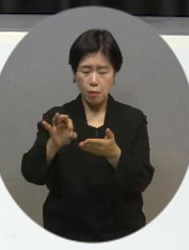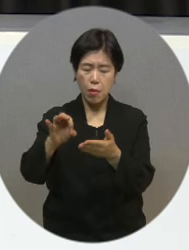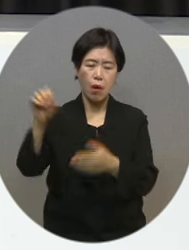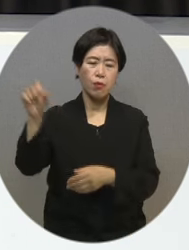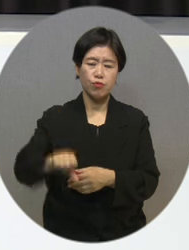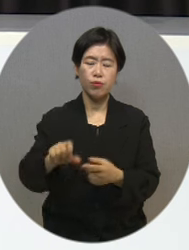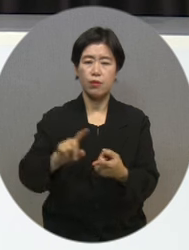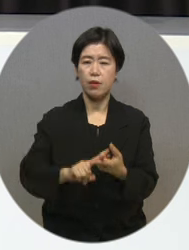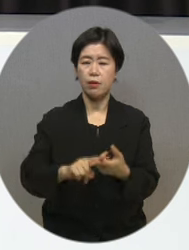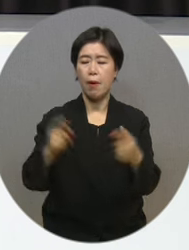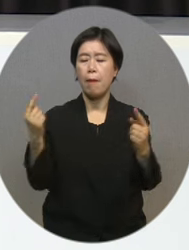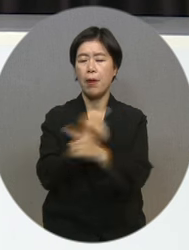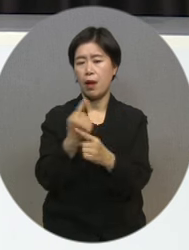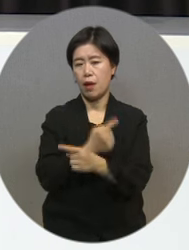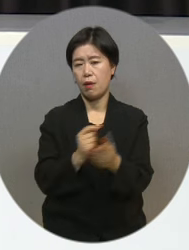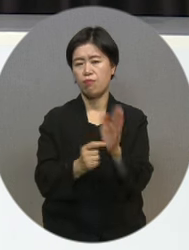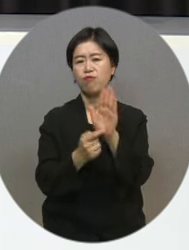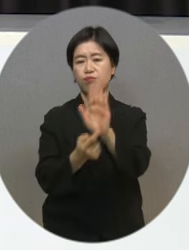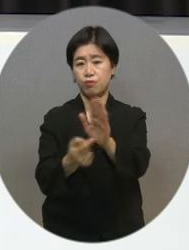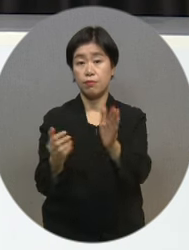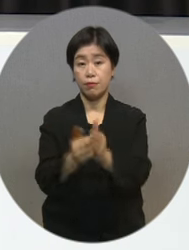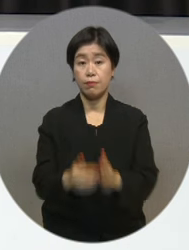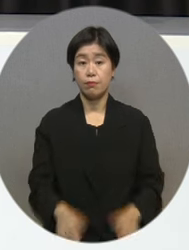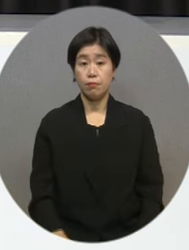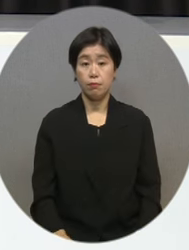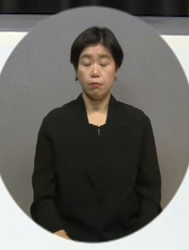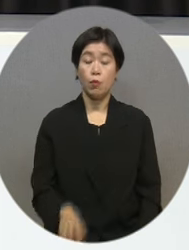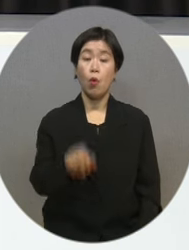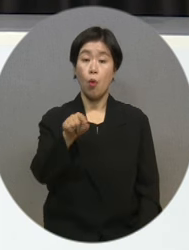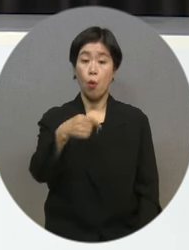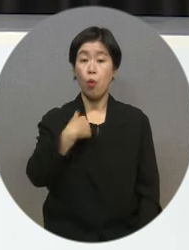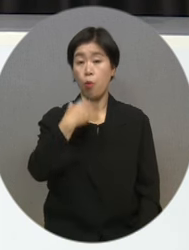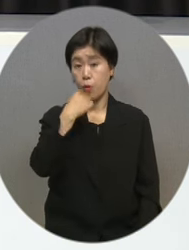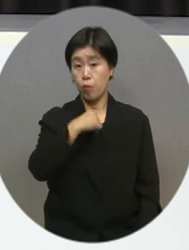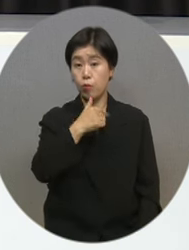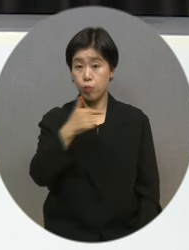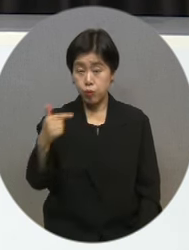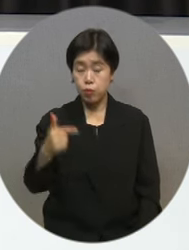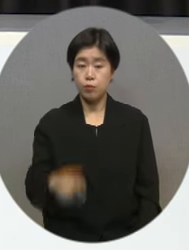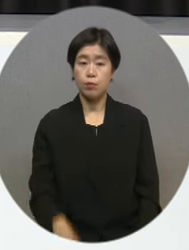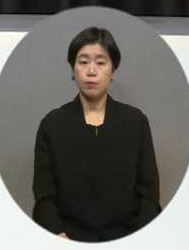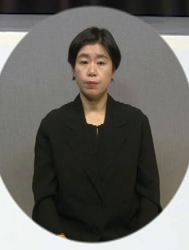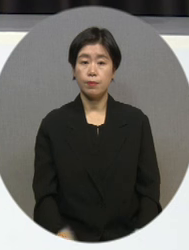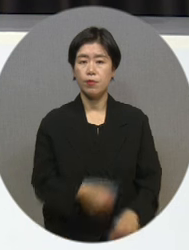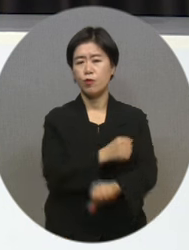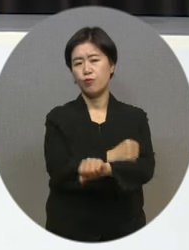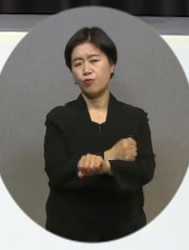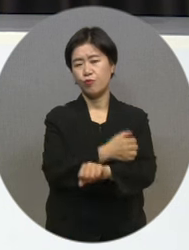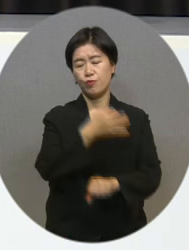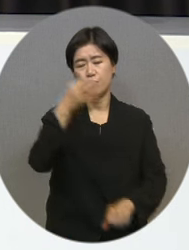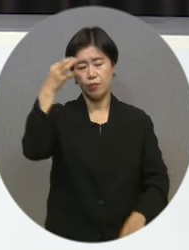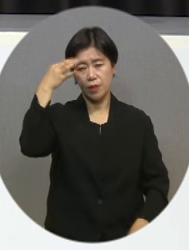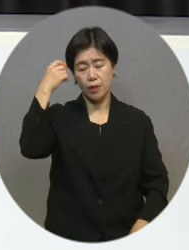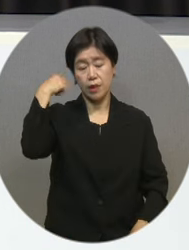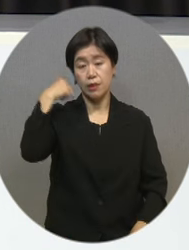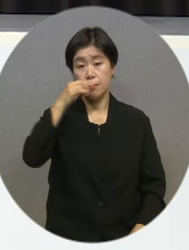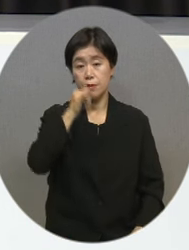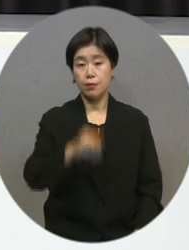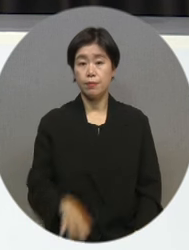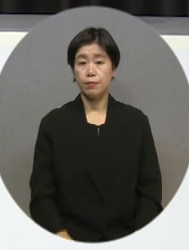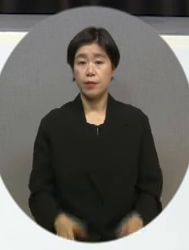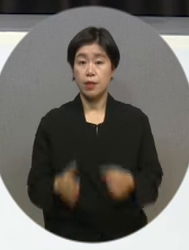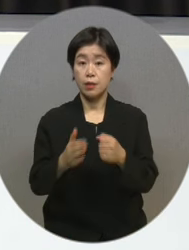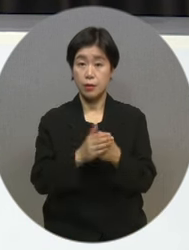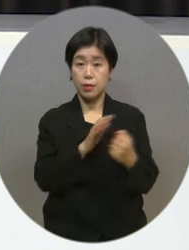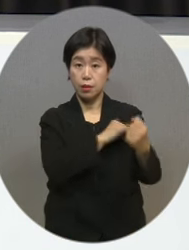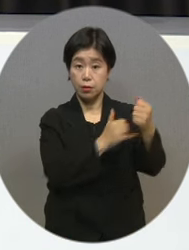된 거예요. 그래서 그렇구나. 그게 굉장히 저한테는 의미도 있었고 인상도 깊었고 이제 그러면서 끊임없이 이제